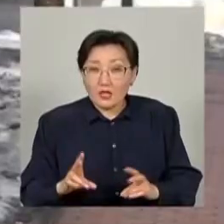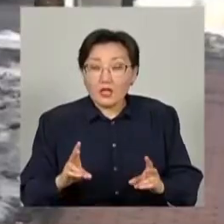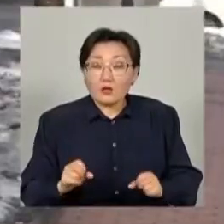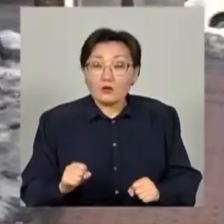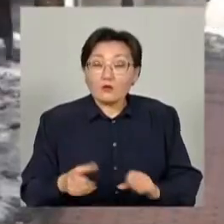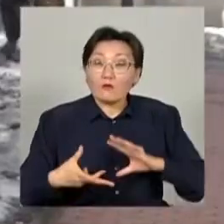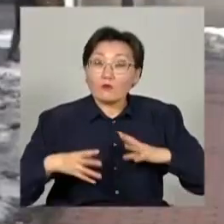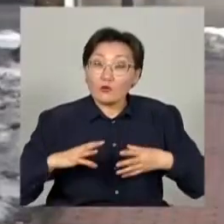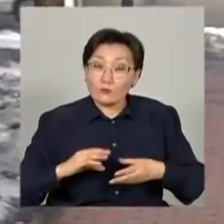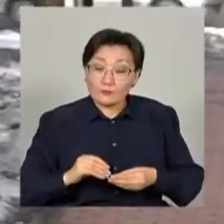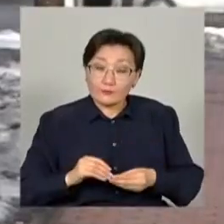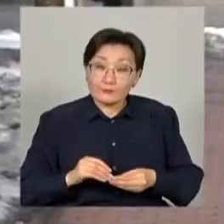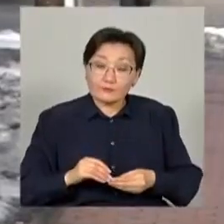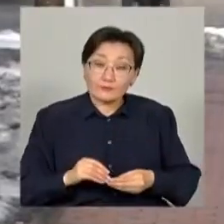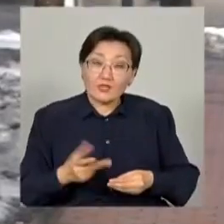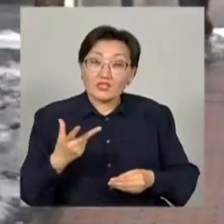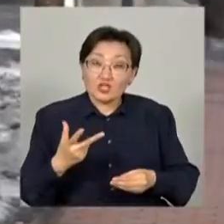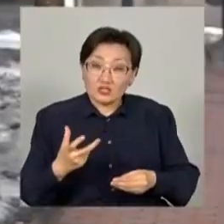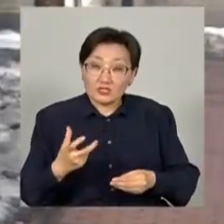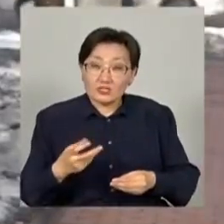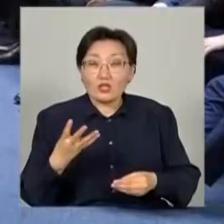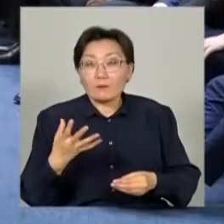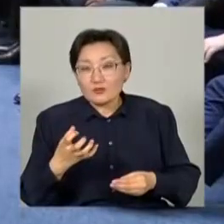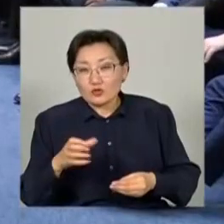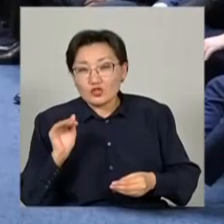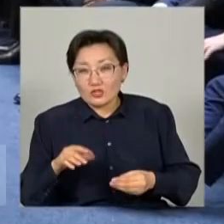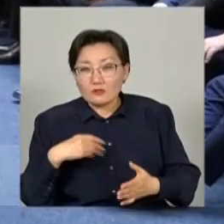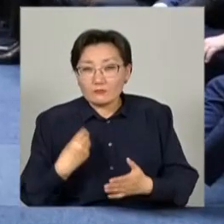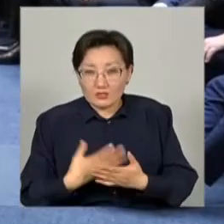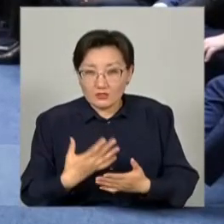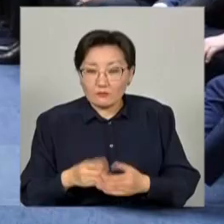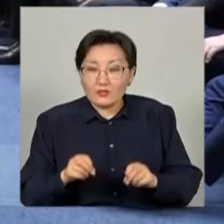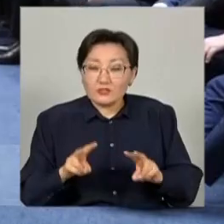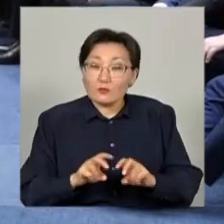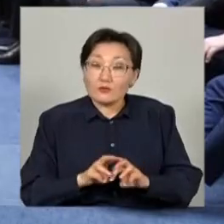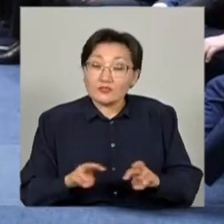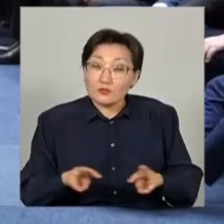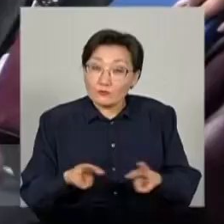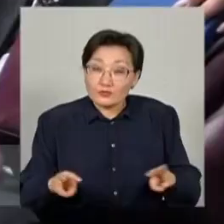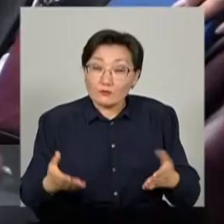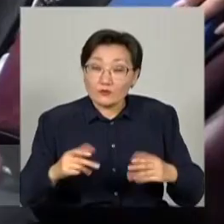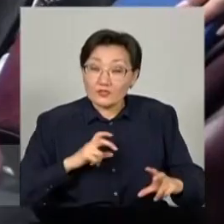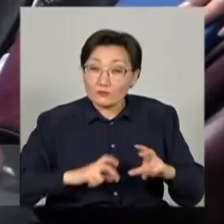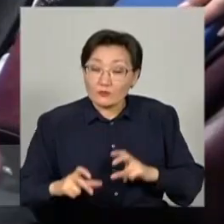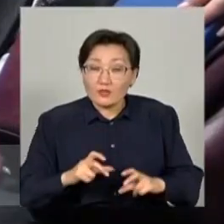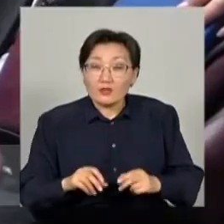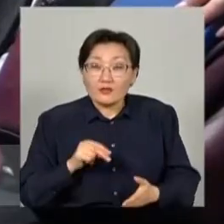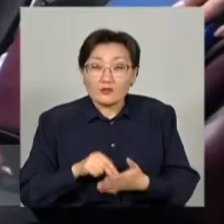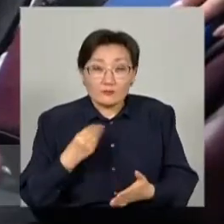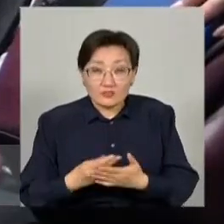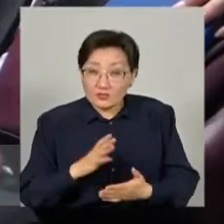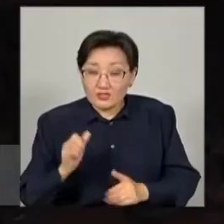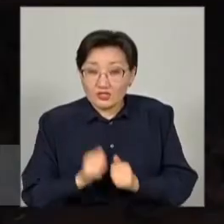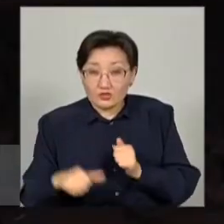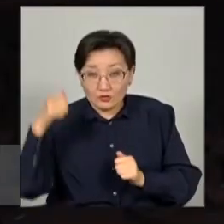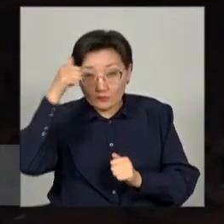в общем на 300, даже 500. В свою очередь, в профильном министерстве призвали вузы не повышать стоимость обучения